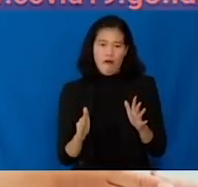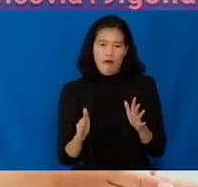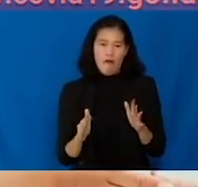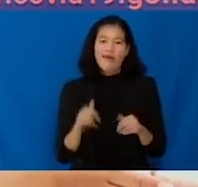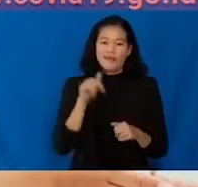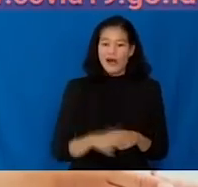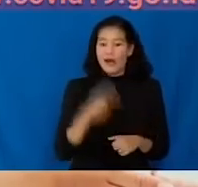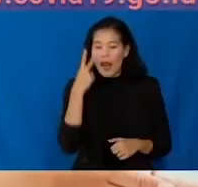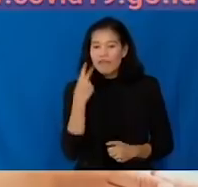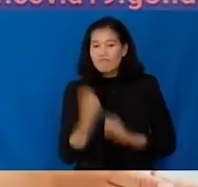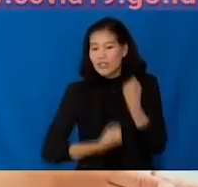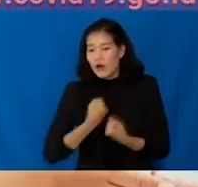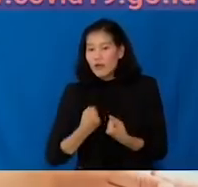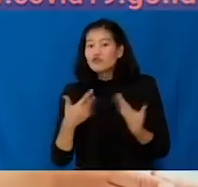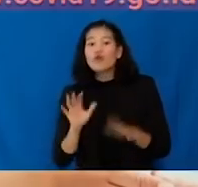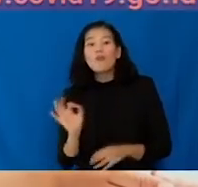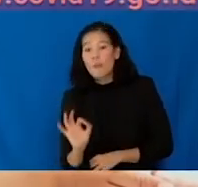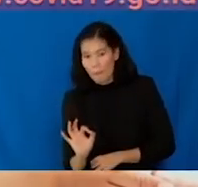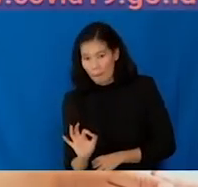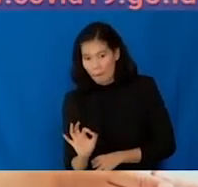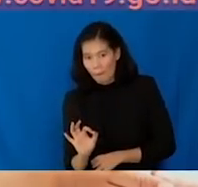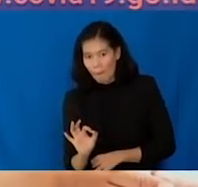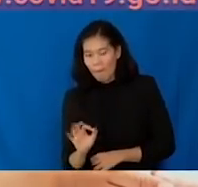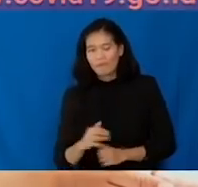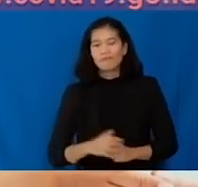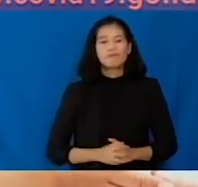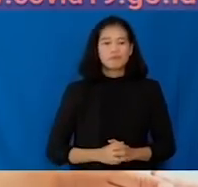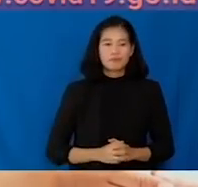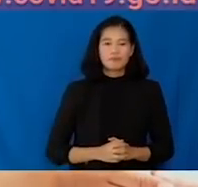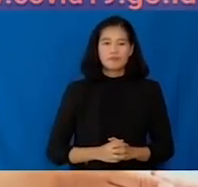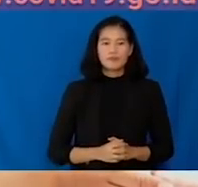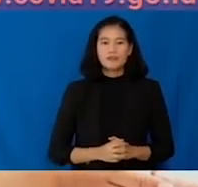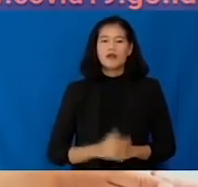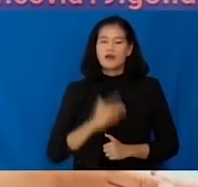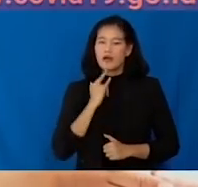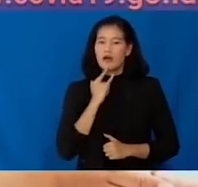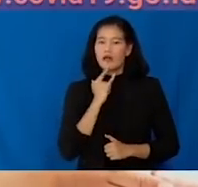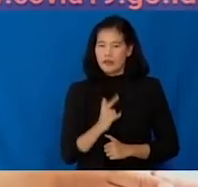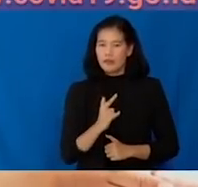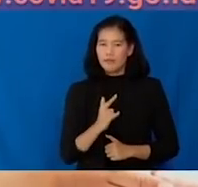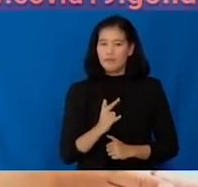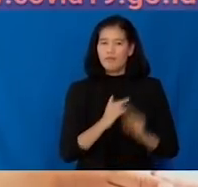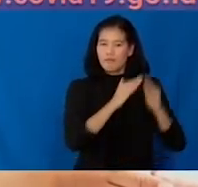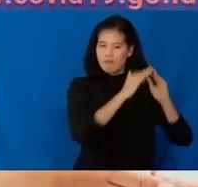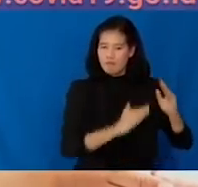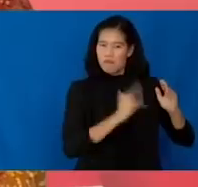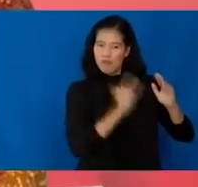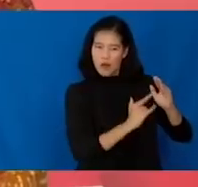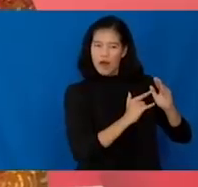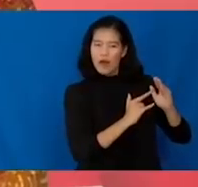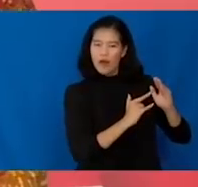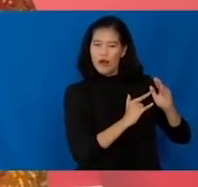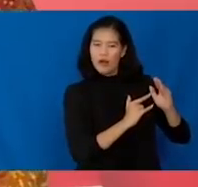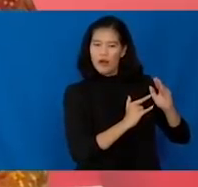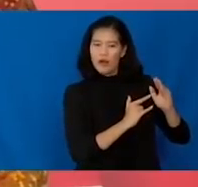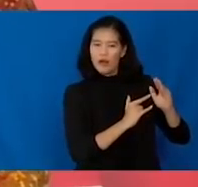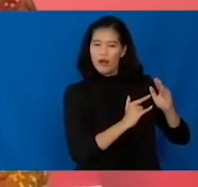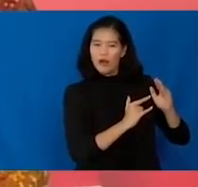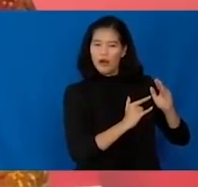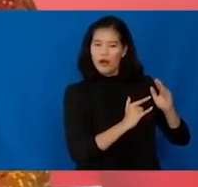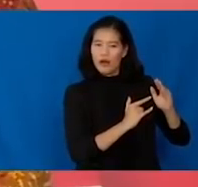himbauan pemerintah sudah cukup tinggal dijalankan tetap berada di rumah Hai